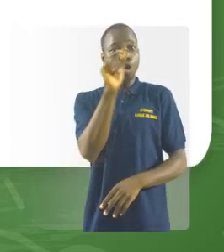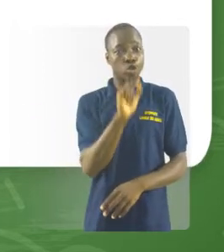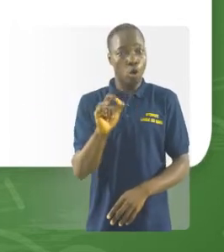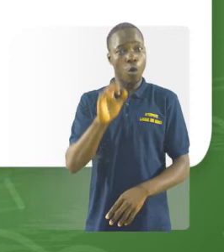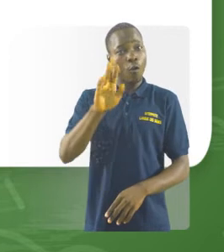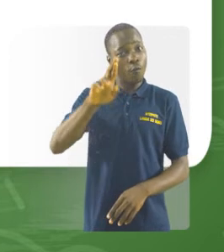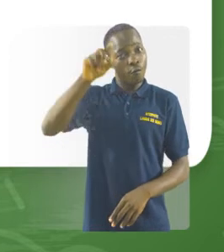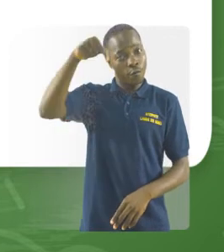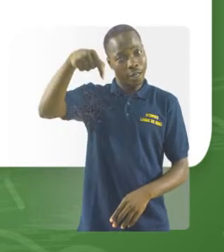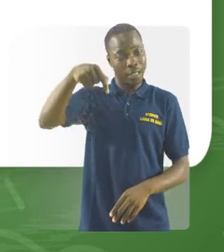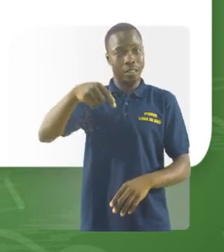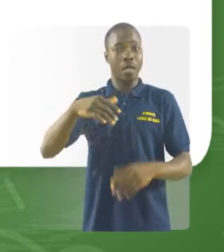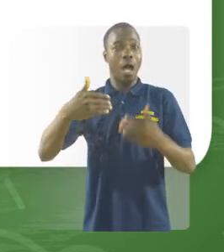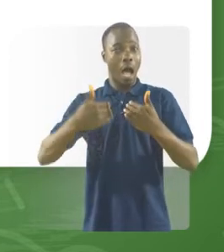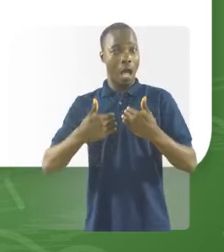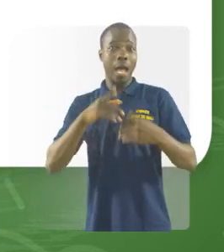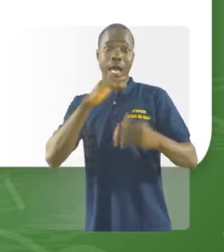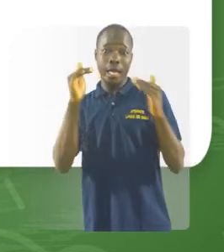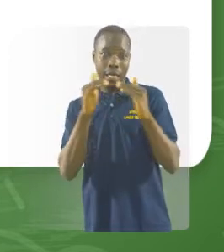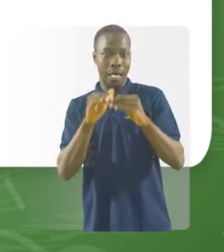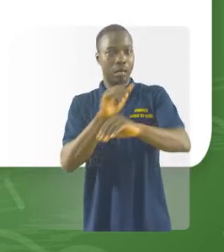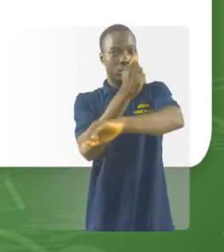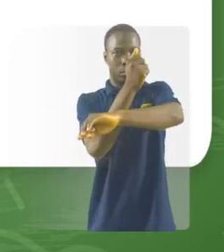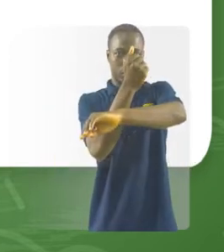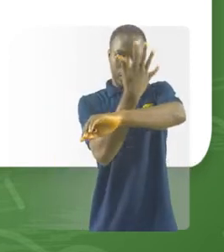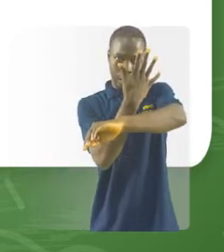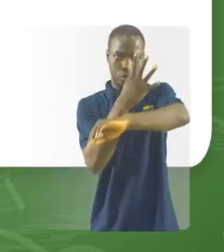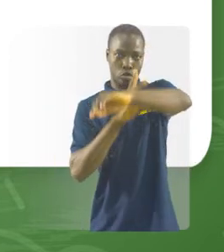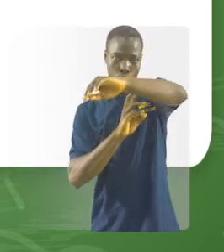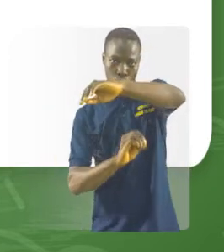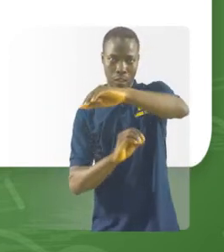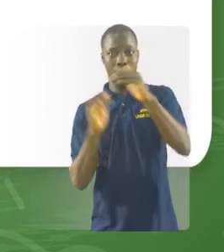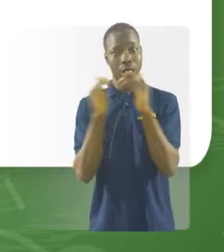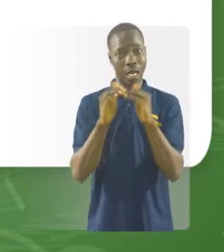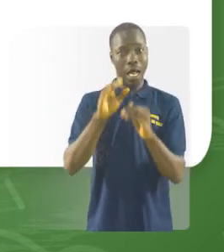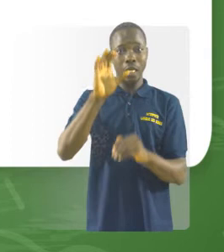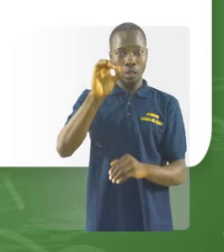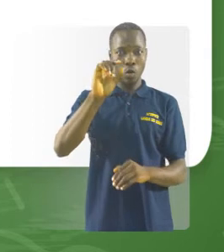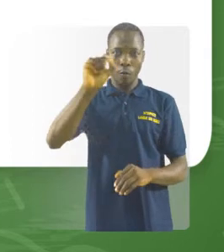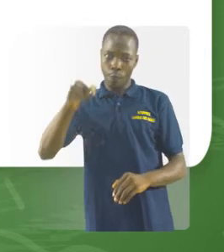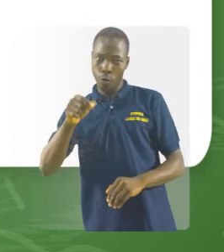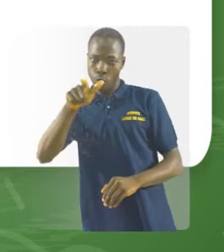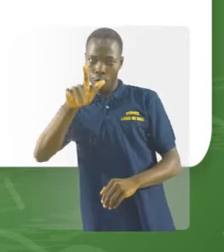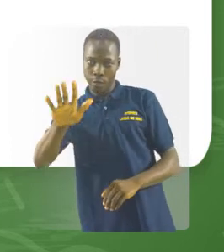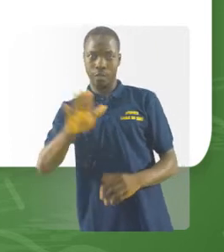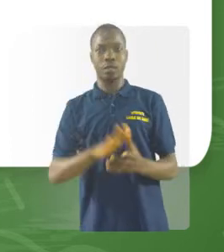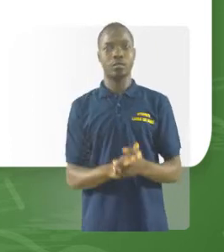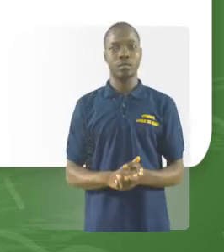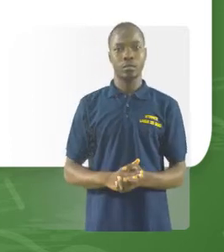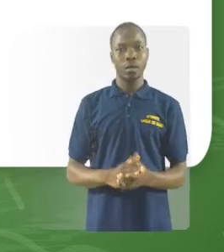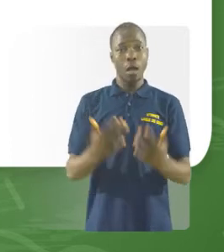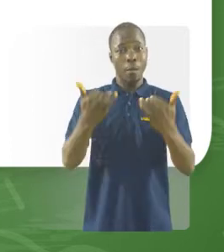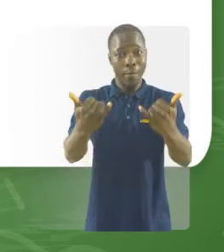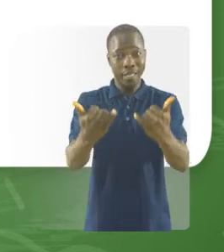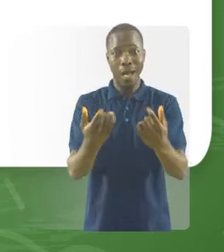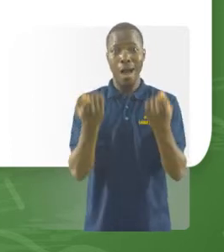modalité 7 est 15 sur 60, ce qui donne 0,25. Donc, lorsqu'on